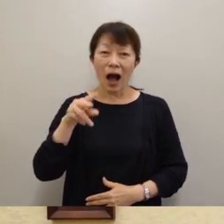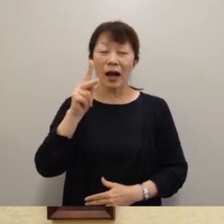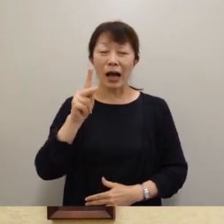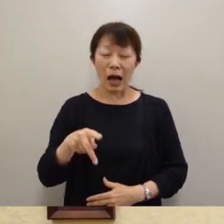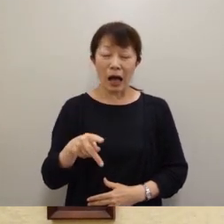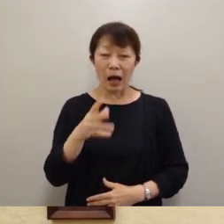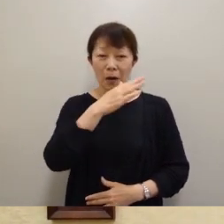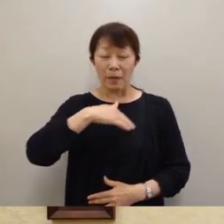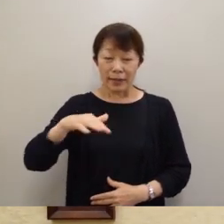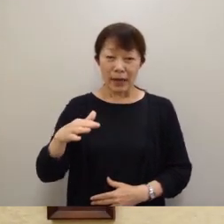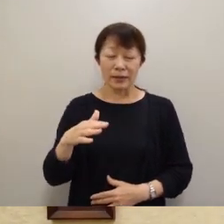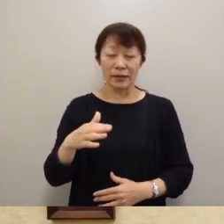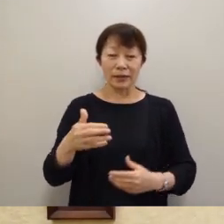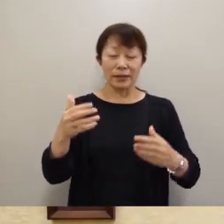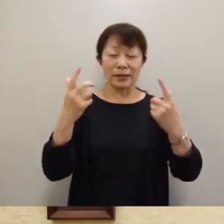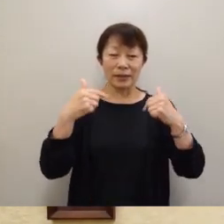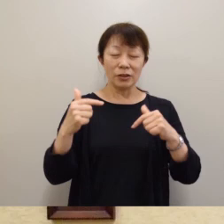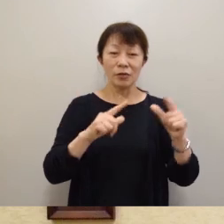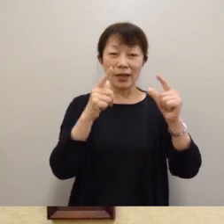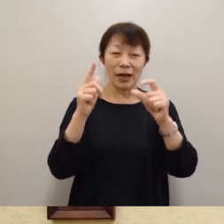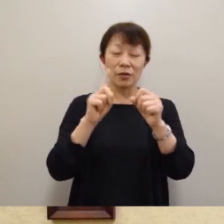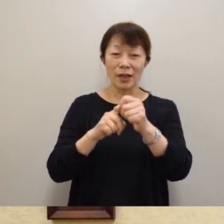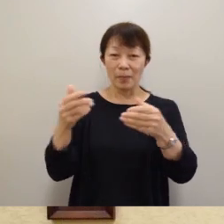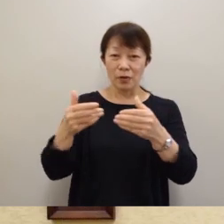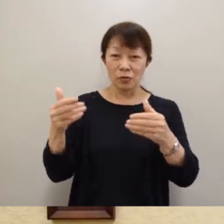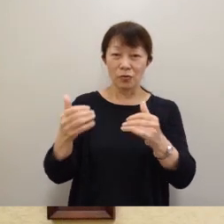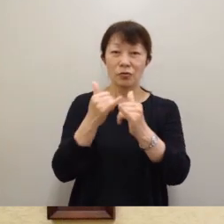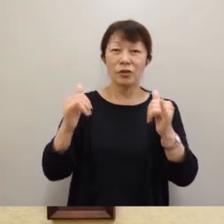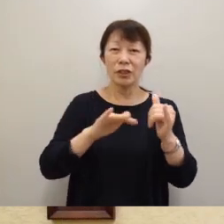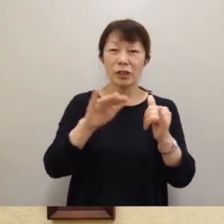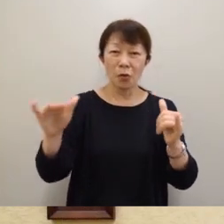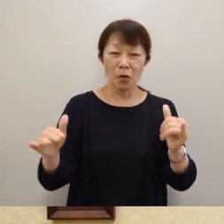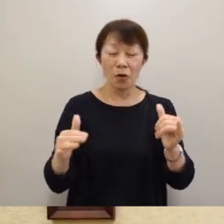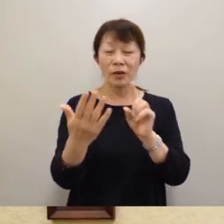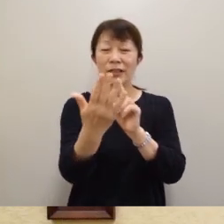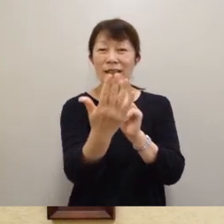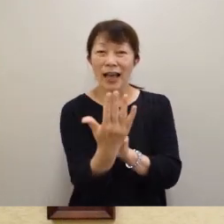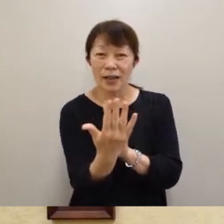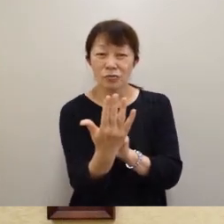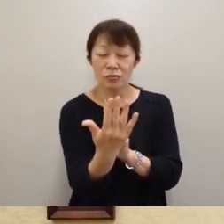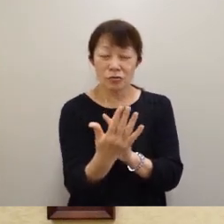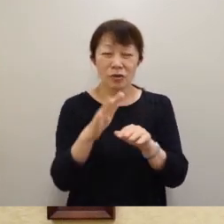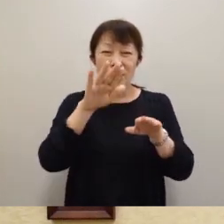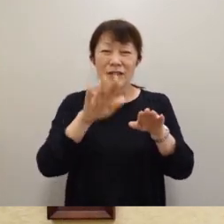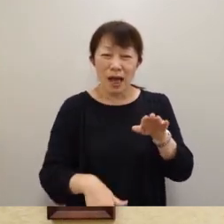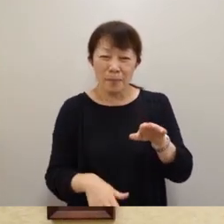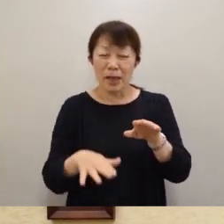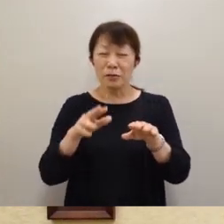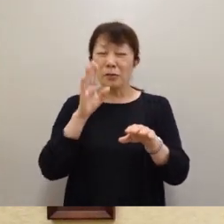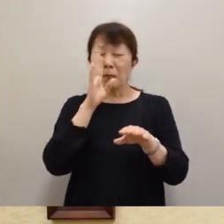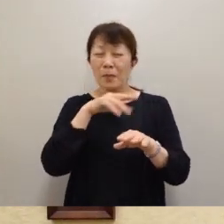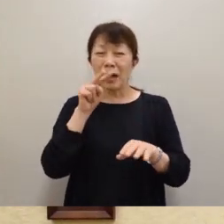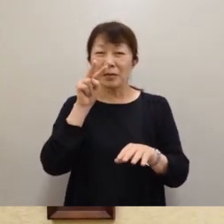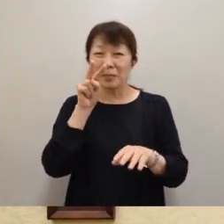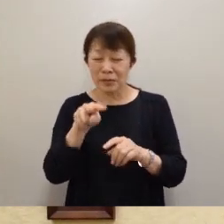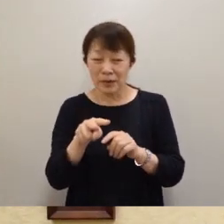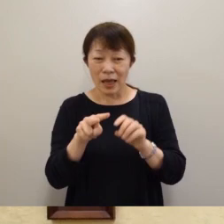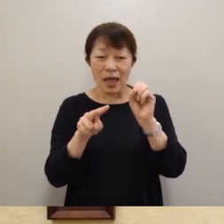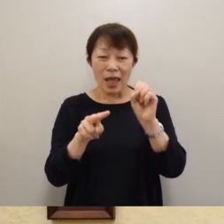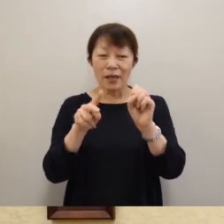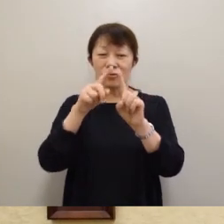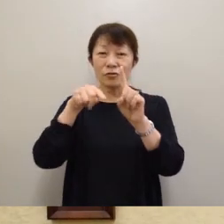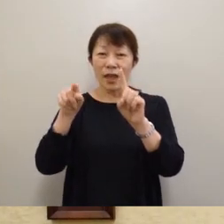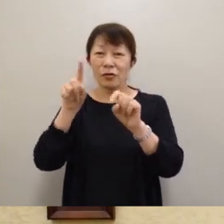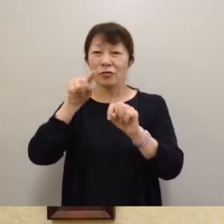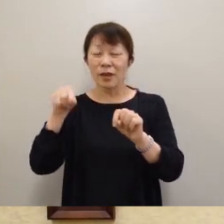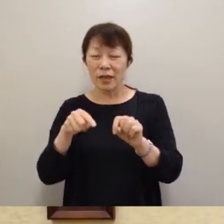を維持するために日夜働き続けていただいている方々への不当な差別、偏見、いじめ、SNS